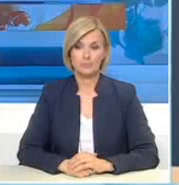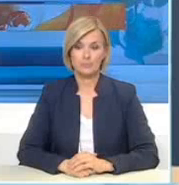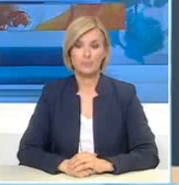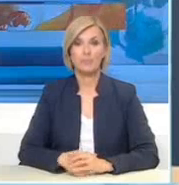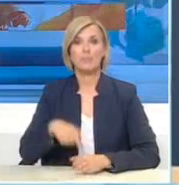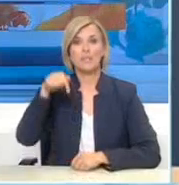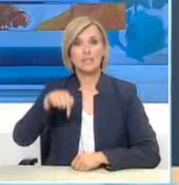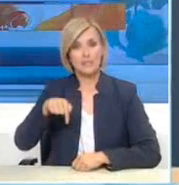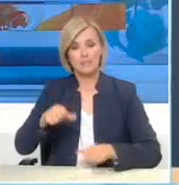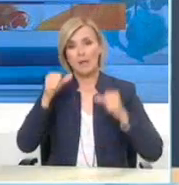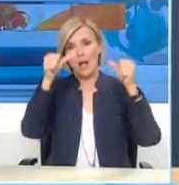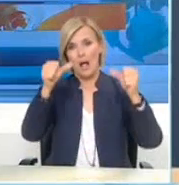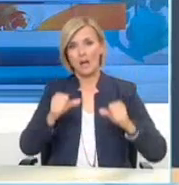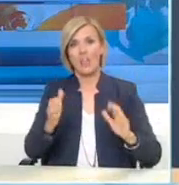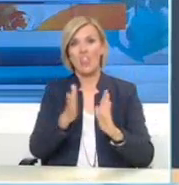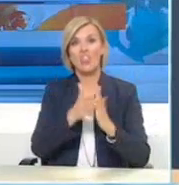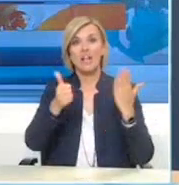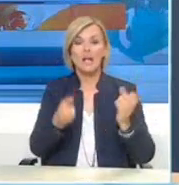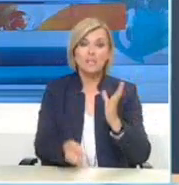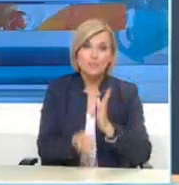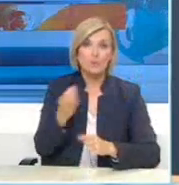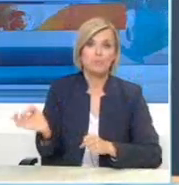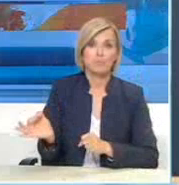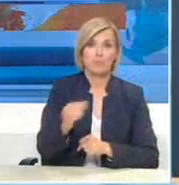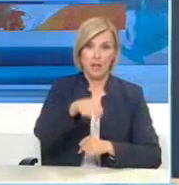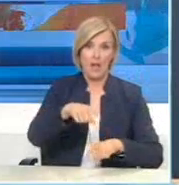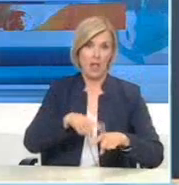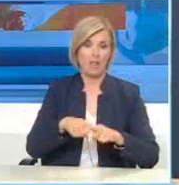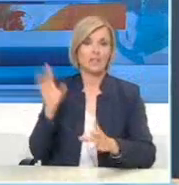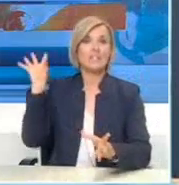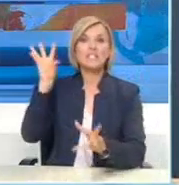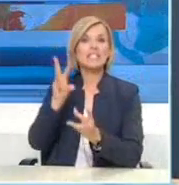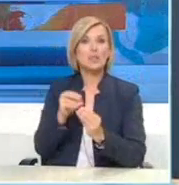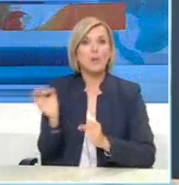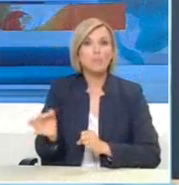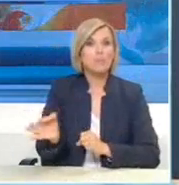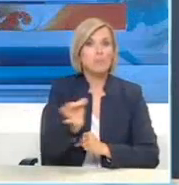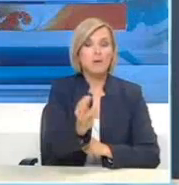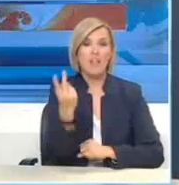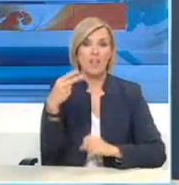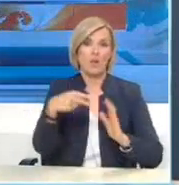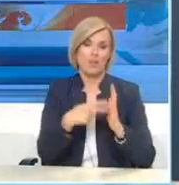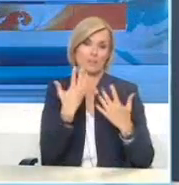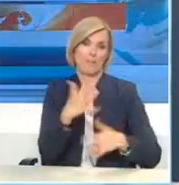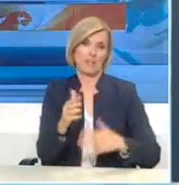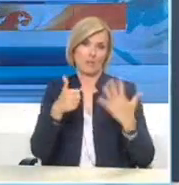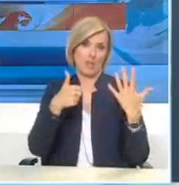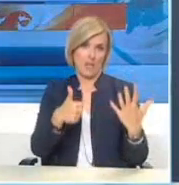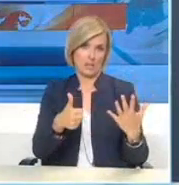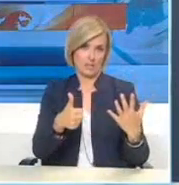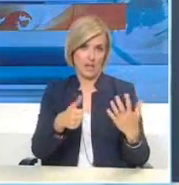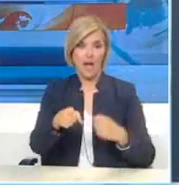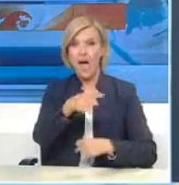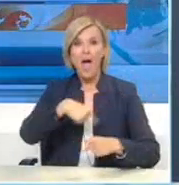Σήμερα ανακοινώνουμε 16 νέα κρούσματα του νέου ιού στη χώρα. Ο συνολικός αριθμός των κρούσματων είναι 2.506, εκ των